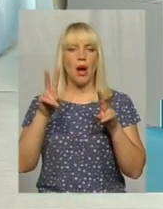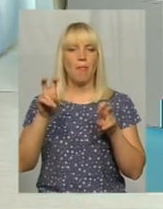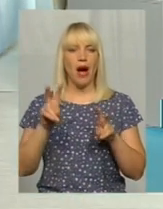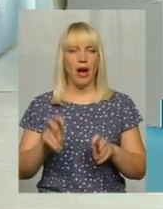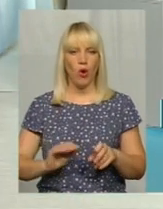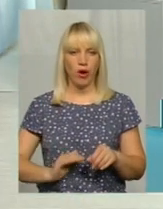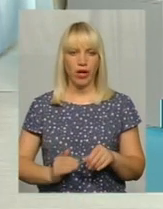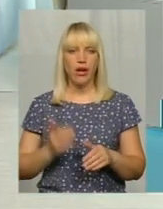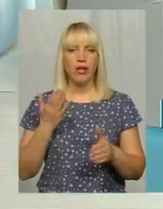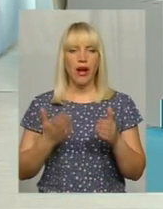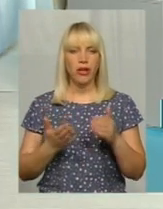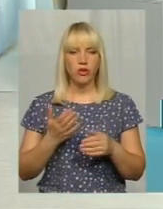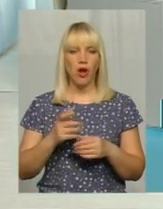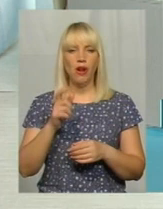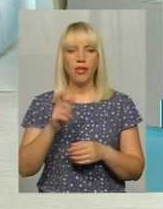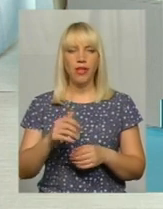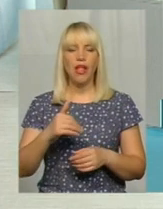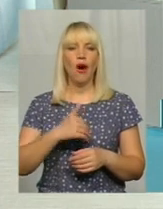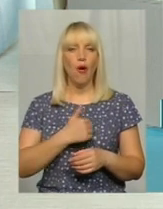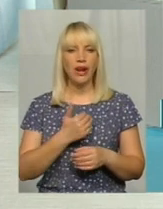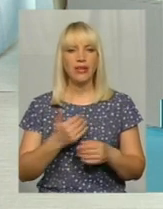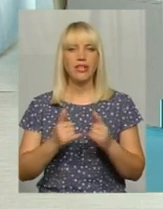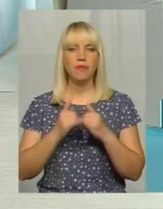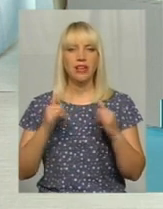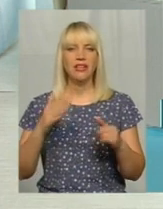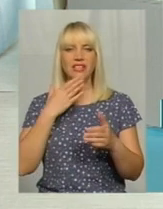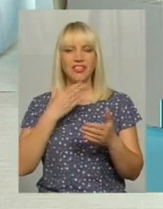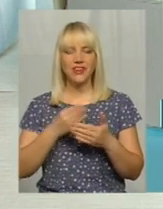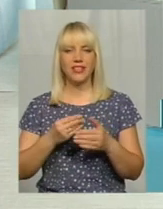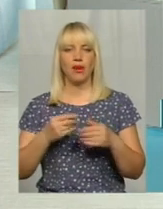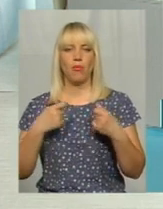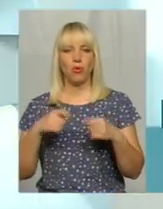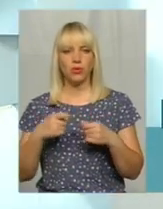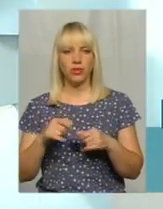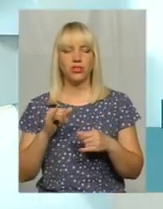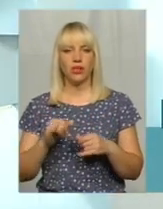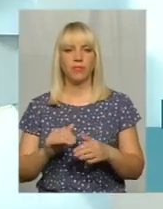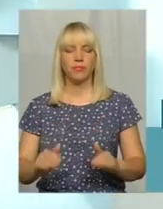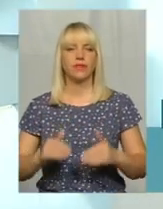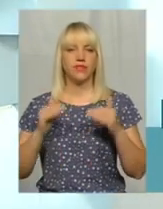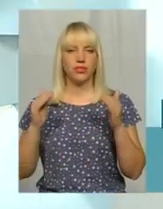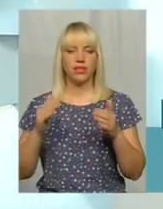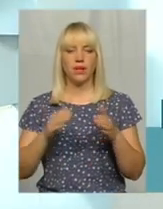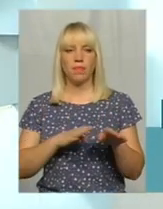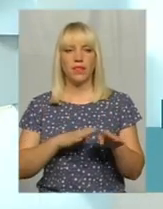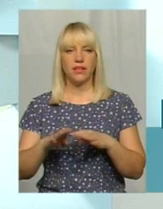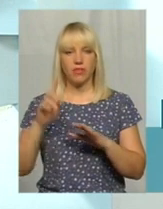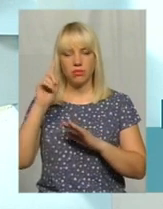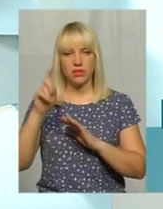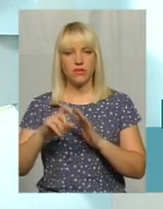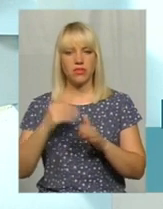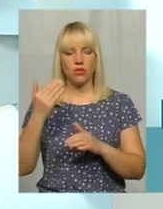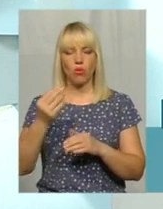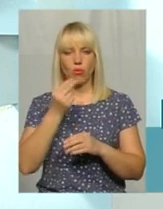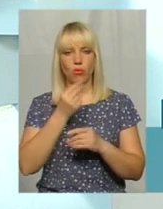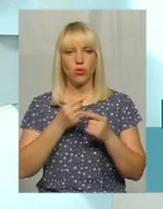якщо виробник прагне збільшити свої продажі, підвищити рівень пізнаваності його